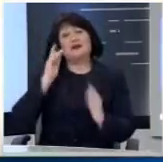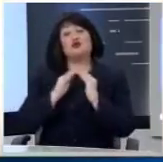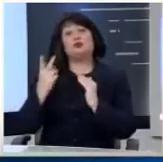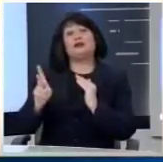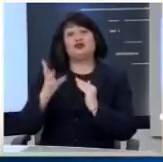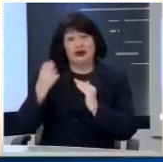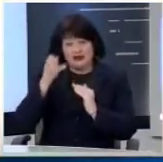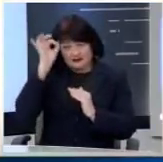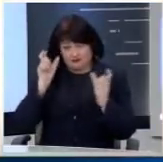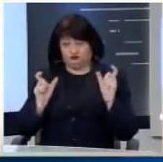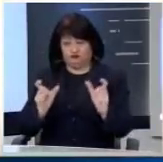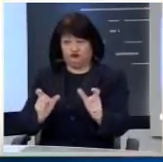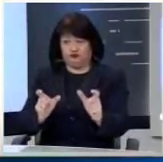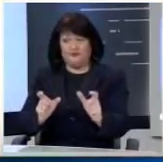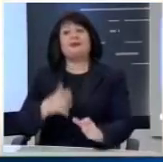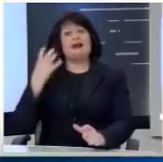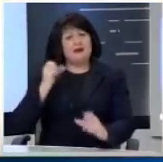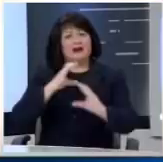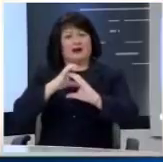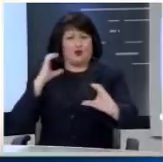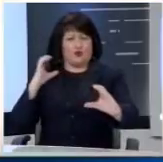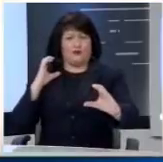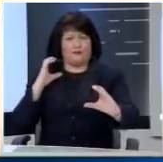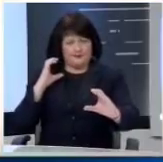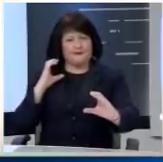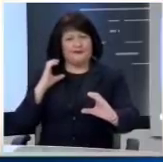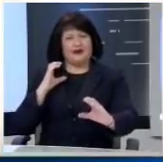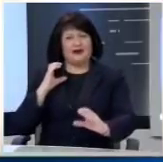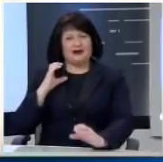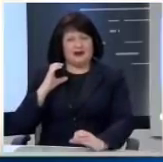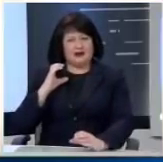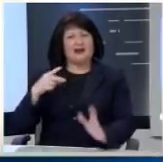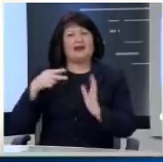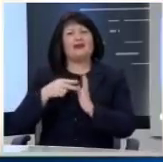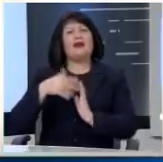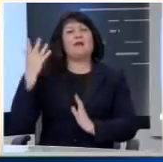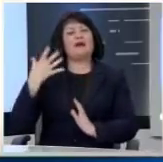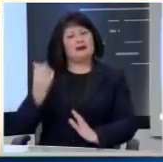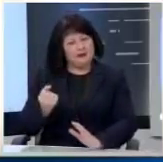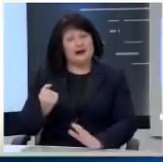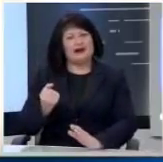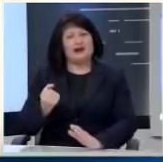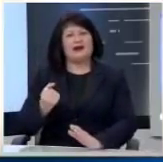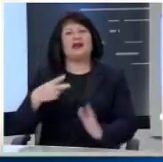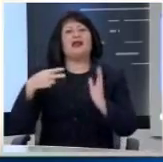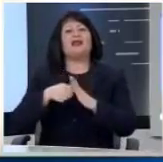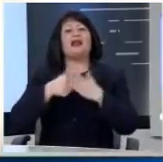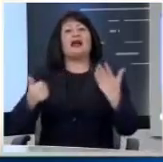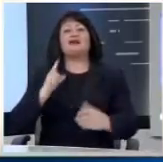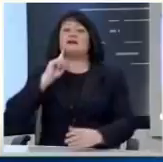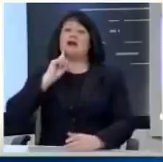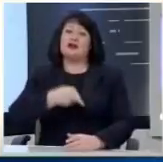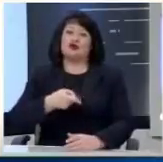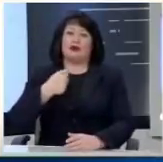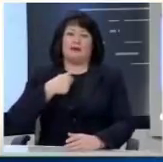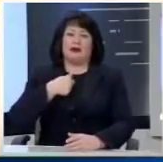Διότι πράγματι υπήρχε μία κλούβα των ΜΑΤ το 2015, το 2016 με δική μου εντολή,